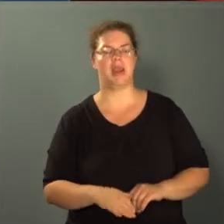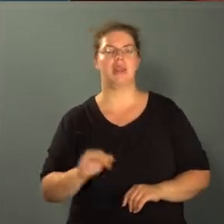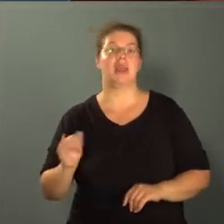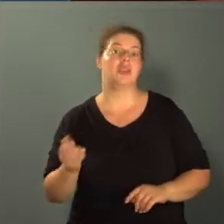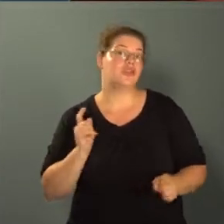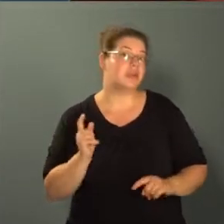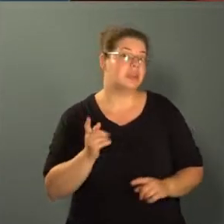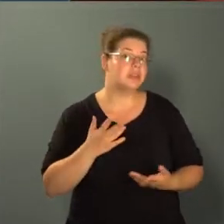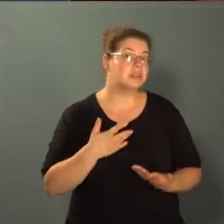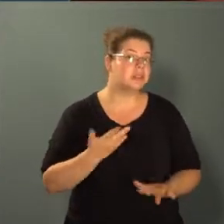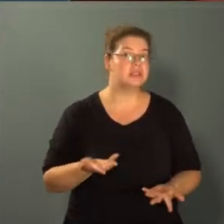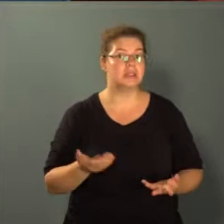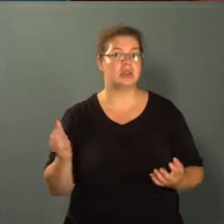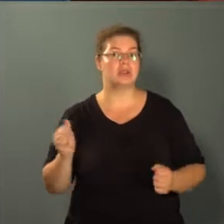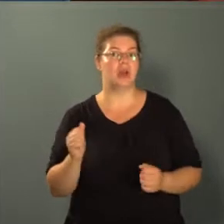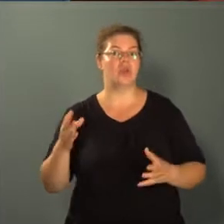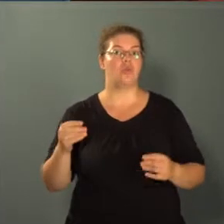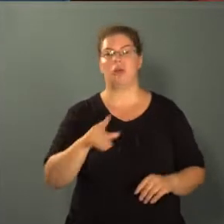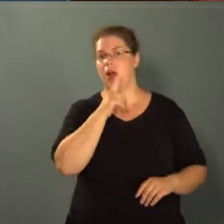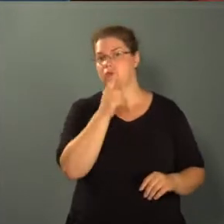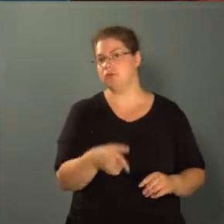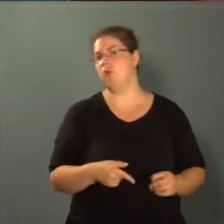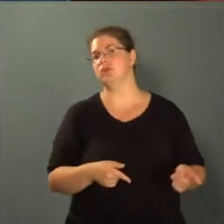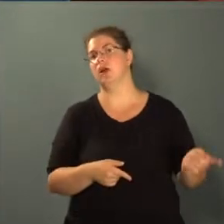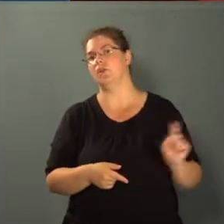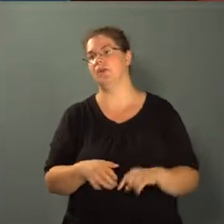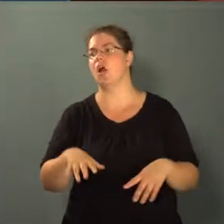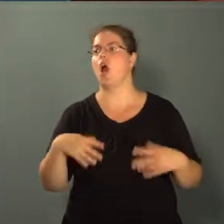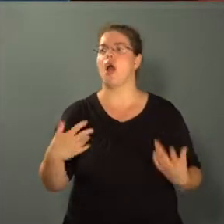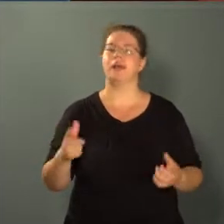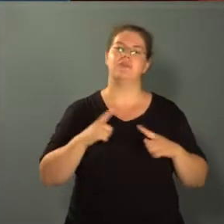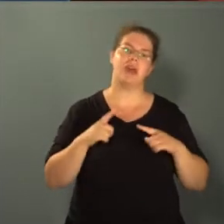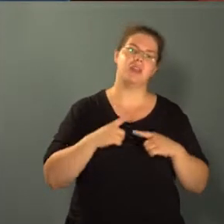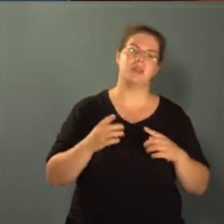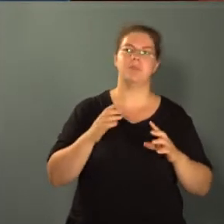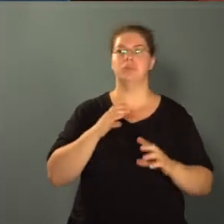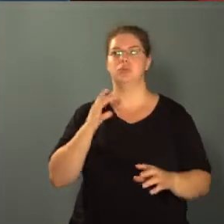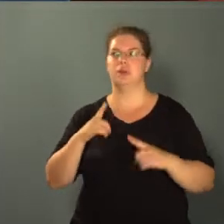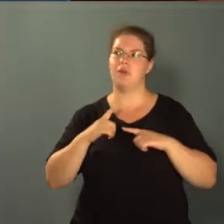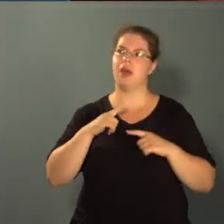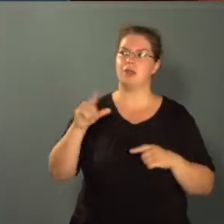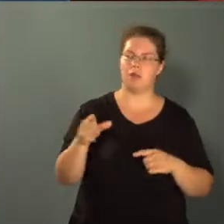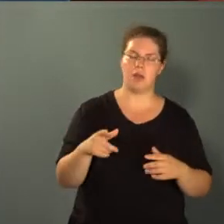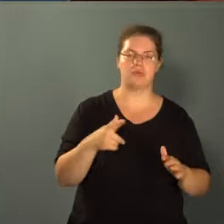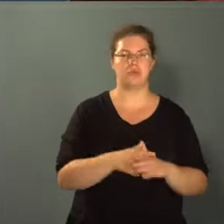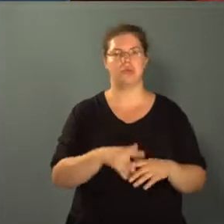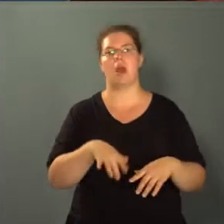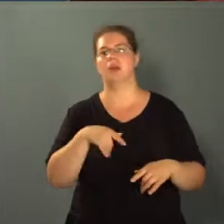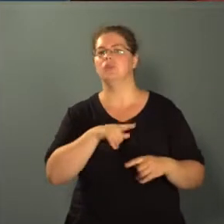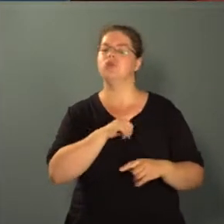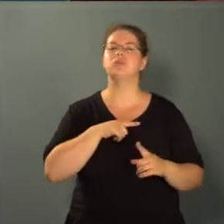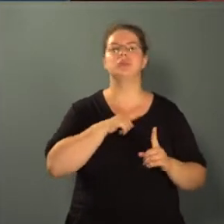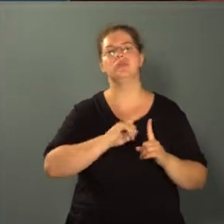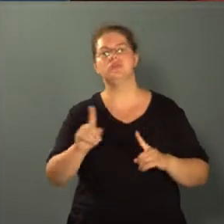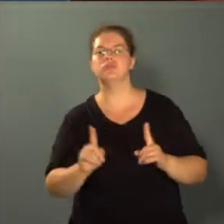és reményeink szerint nagyon sokan fognak jönni, akár várakozás közben, buszra várakozás közben, akár csak ha erre járnak, egy